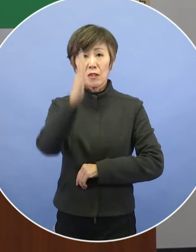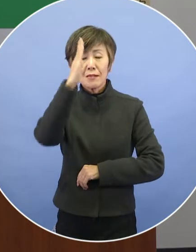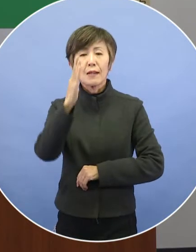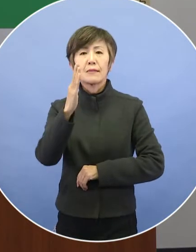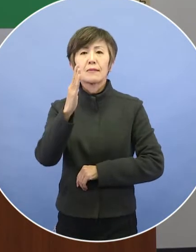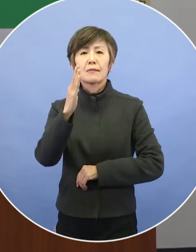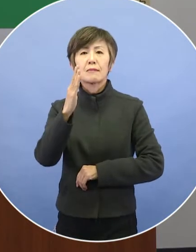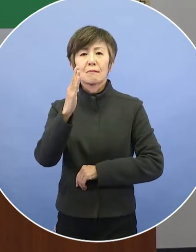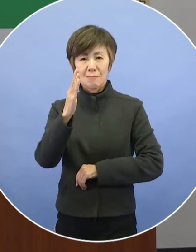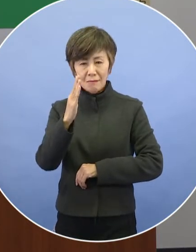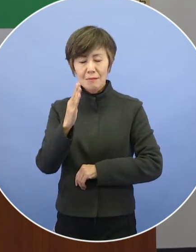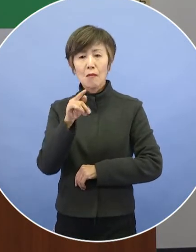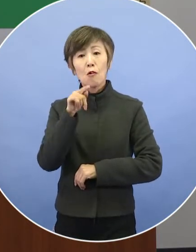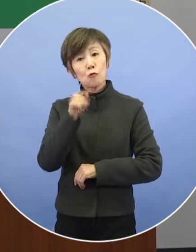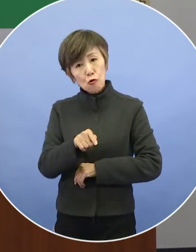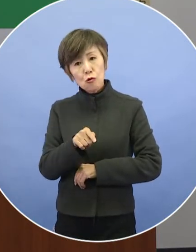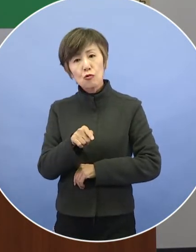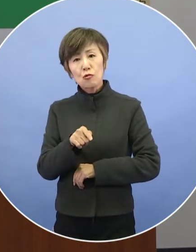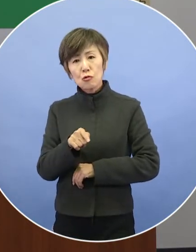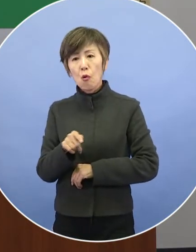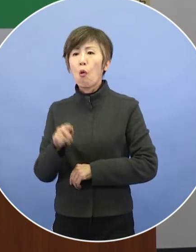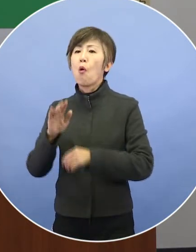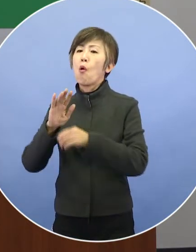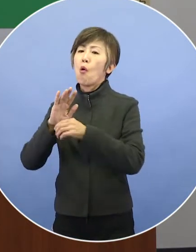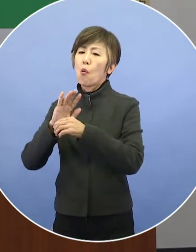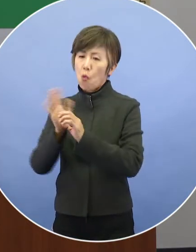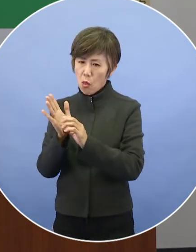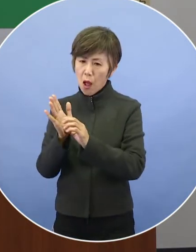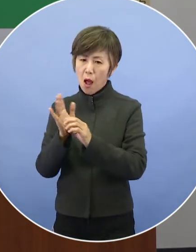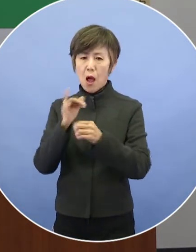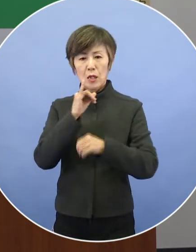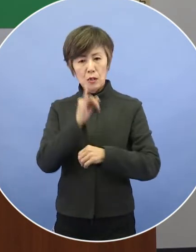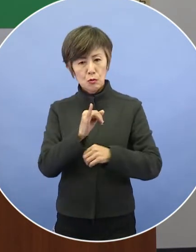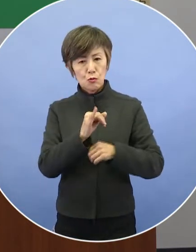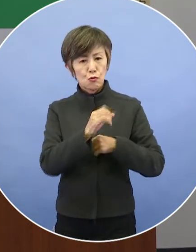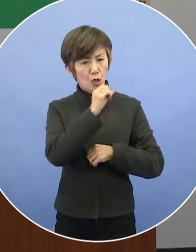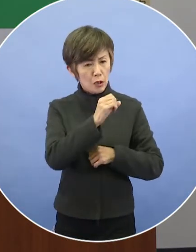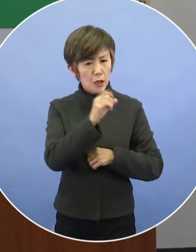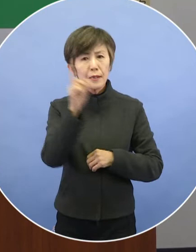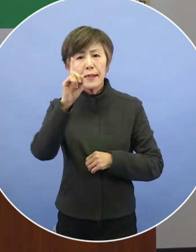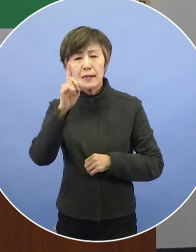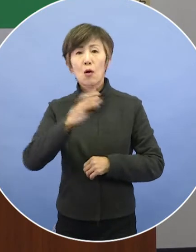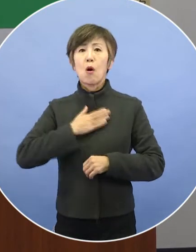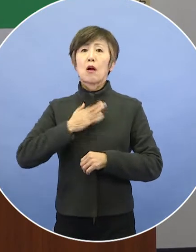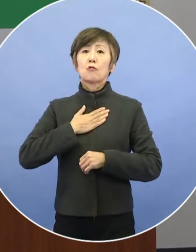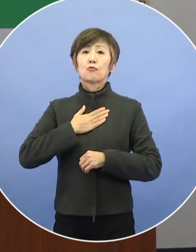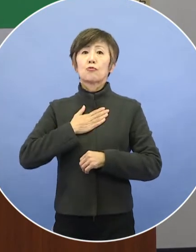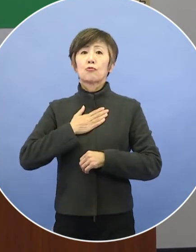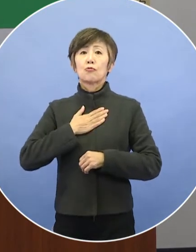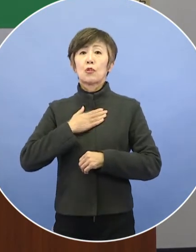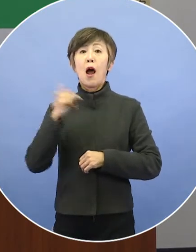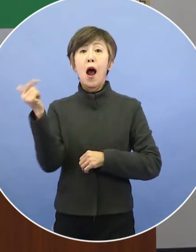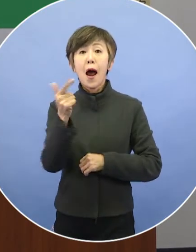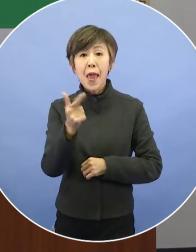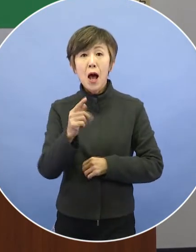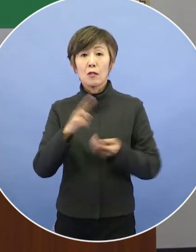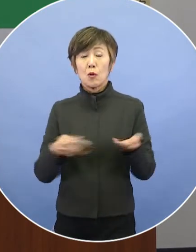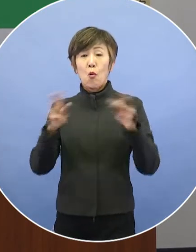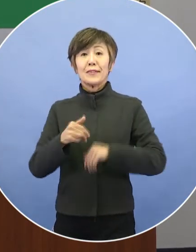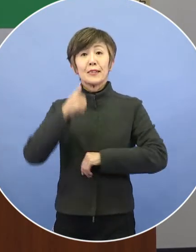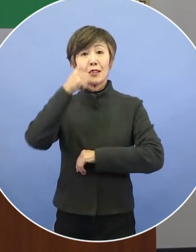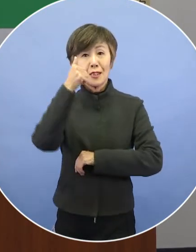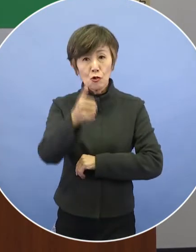することでコロナなのかインフルなのかそれ以外なのかを確定しても治療を始めていくやはり早期治療がですね